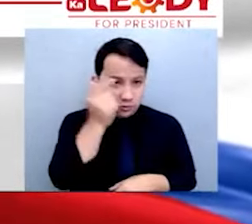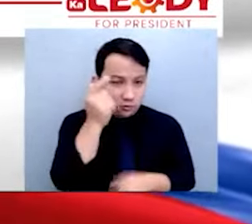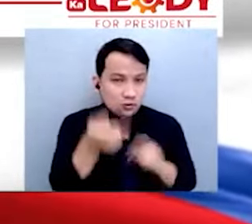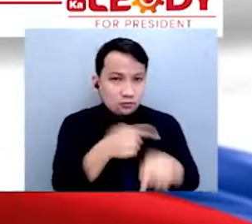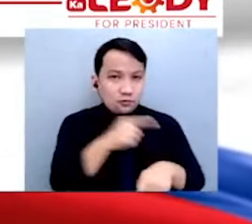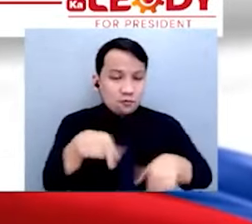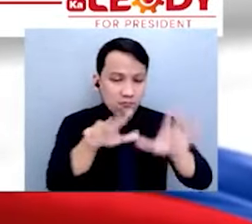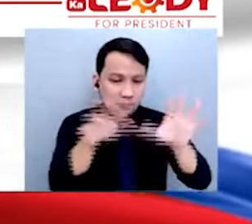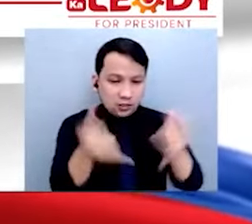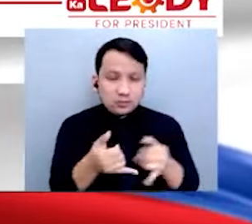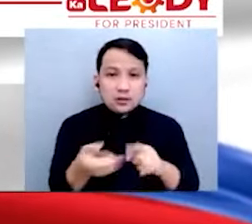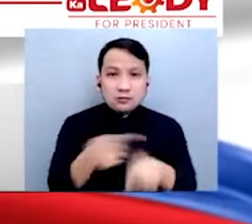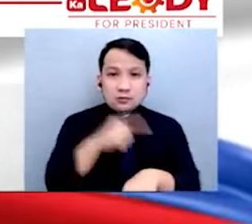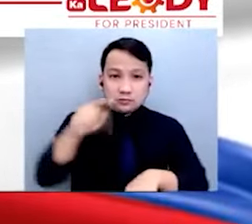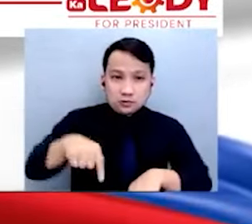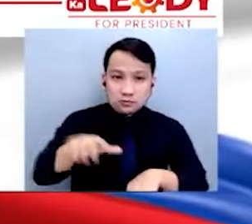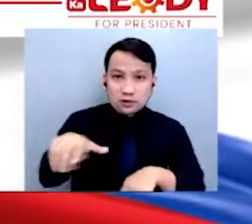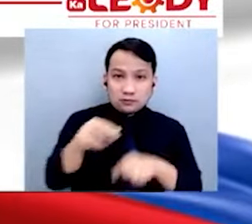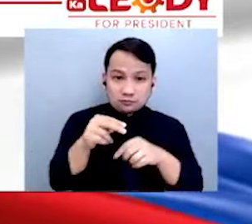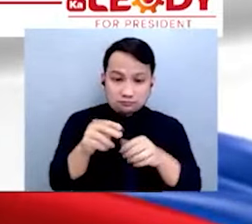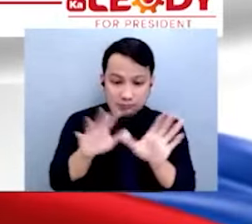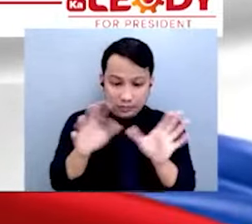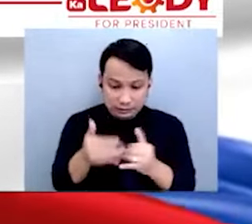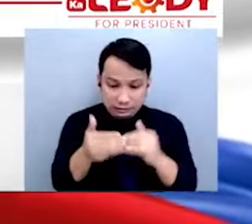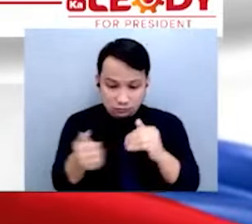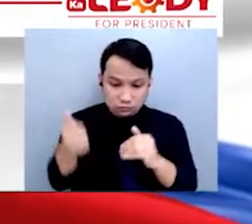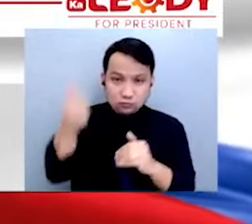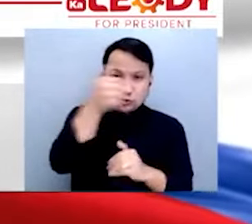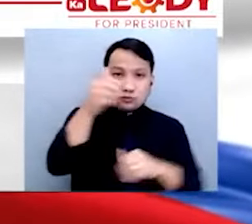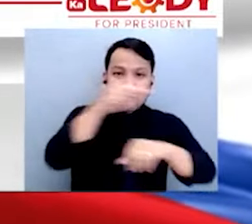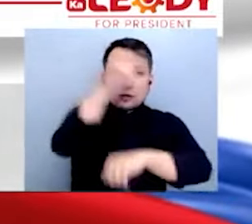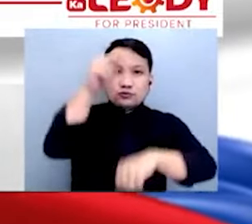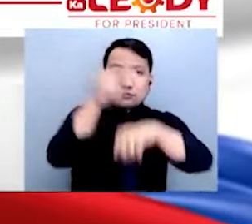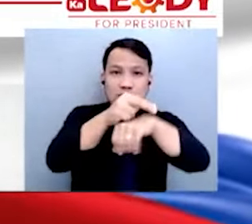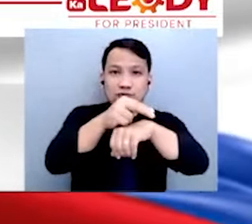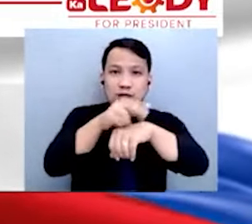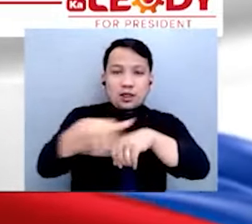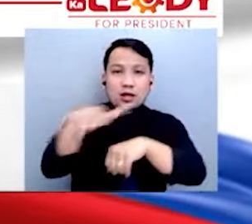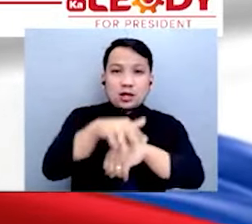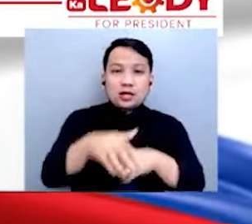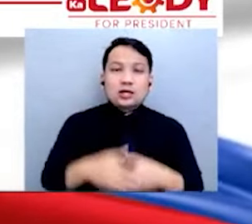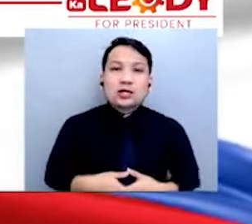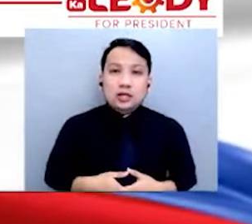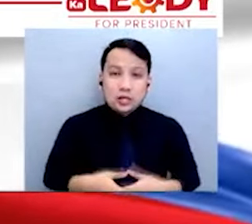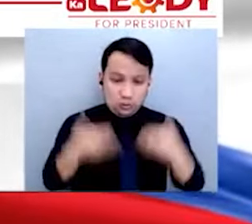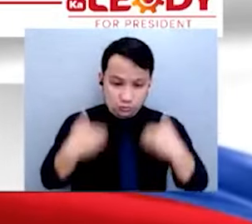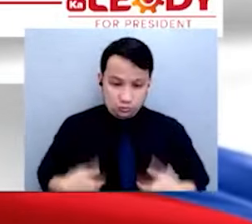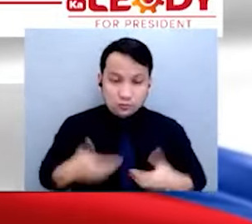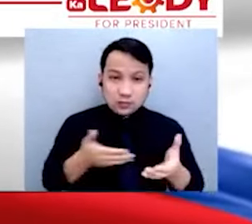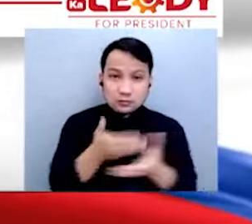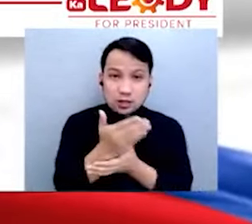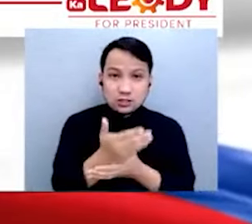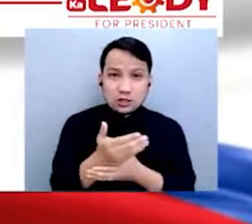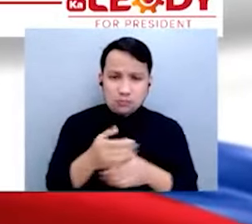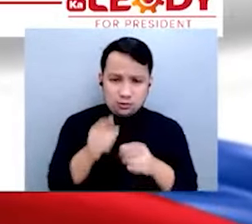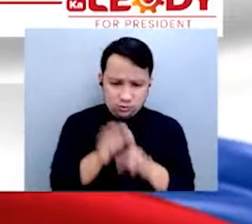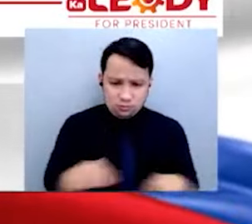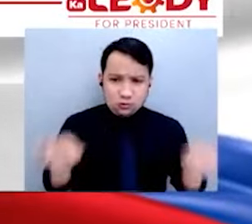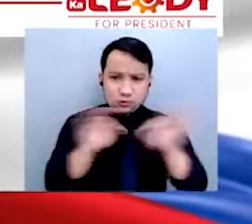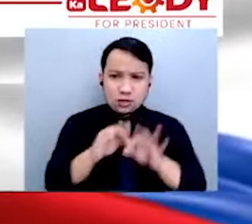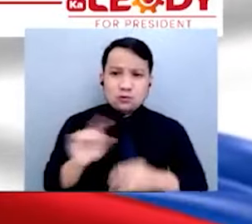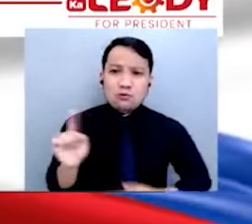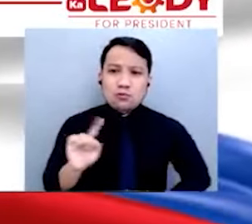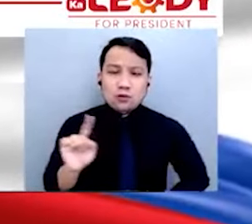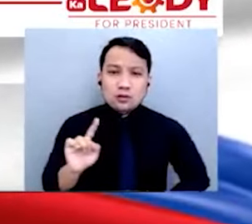barangay hanggang sa national. Sa human right, kinakailangan natin i-restore ulit yung